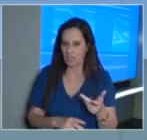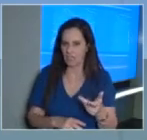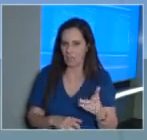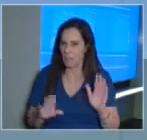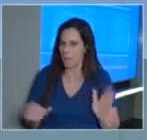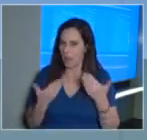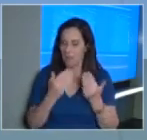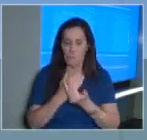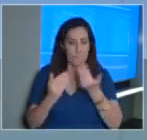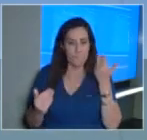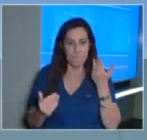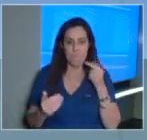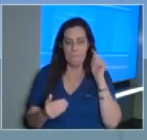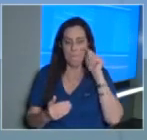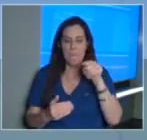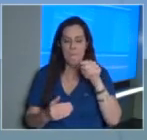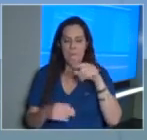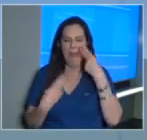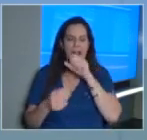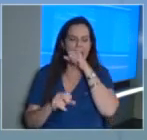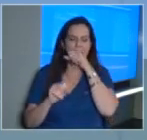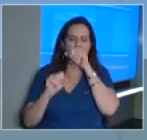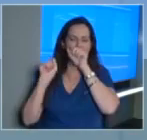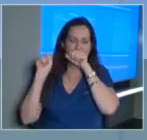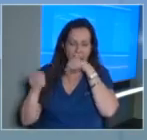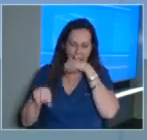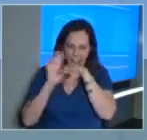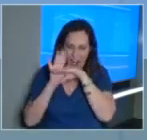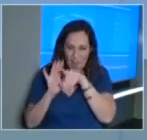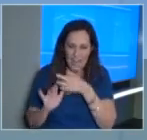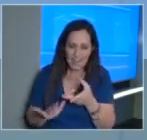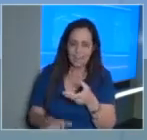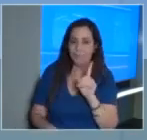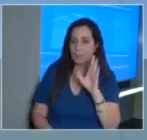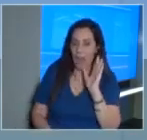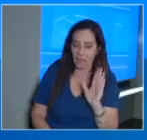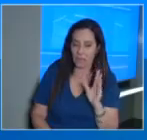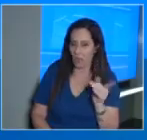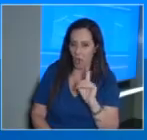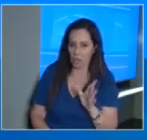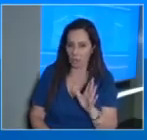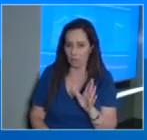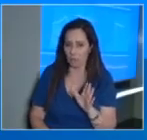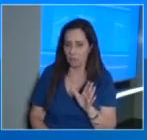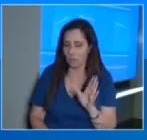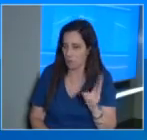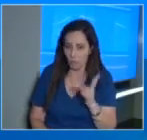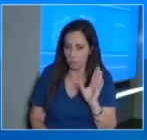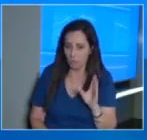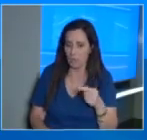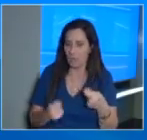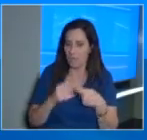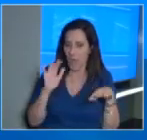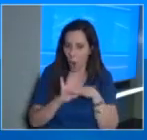בהליך בזק, עוד לפני שבכלל מגיעים חזרה לבית הנשיא, הוא חוקי? טוב, אז א', לא צריך התייעצות מחודשת.